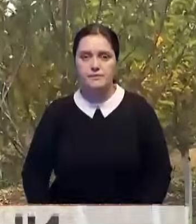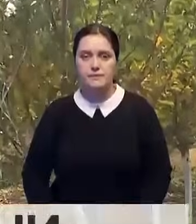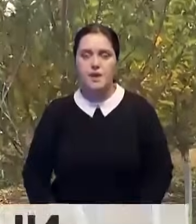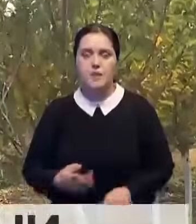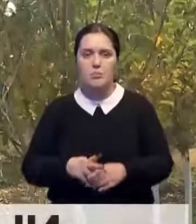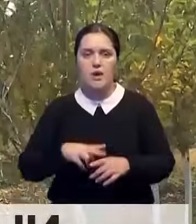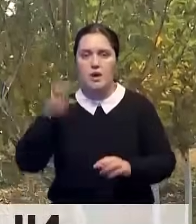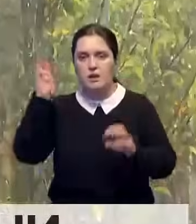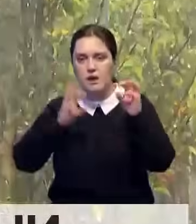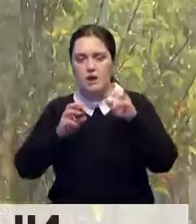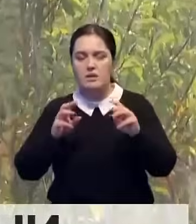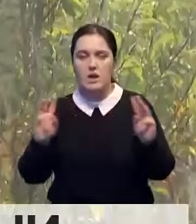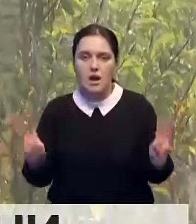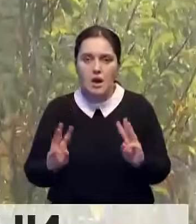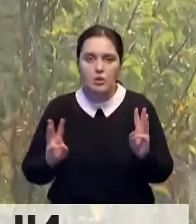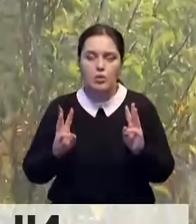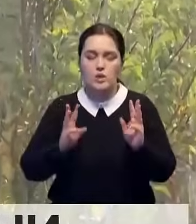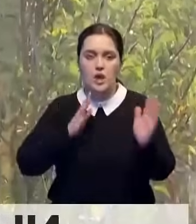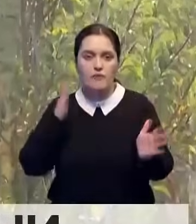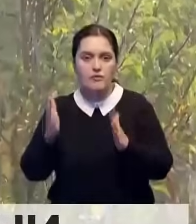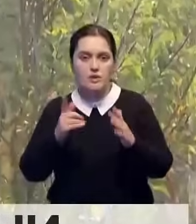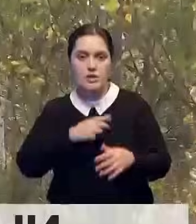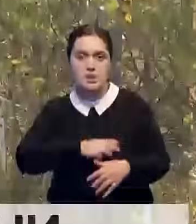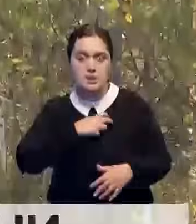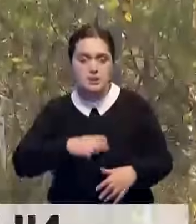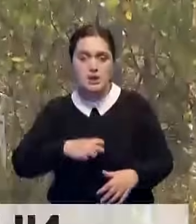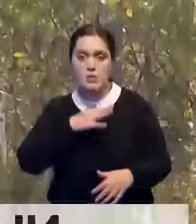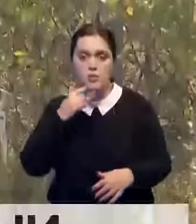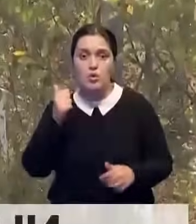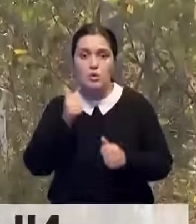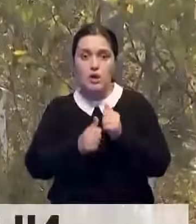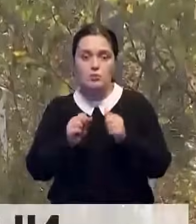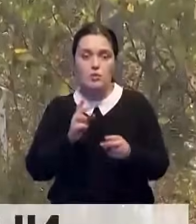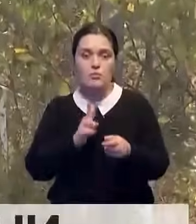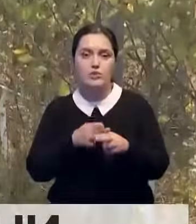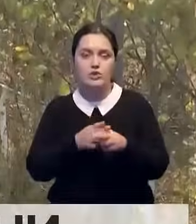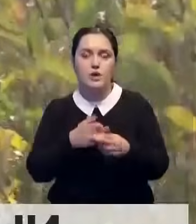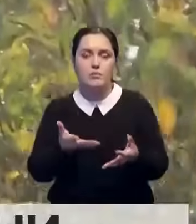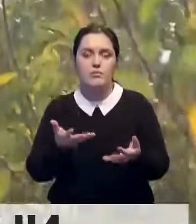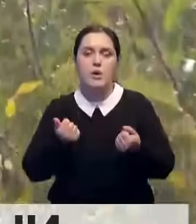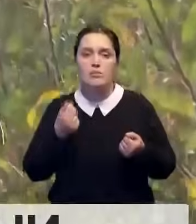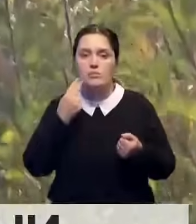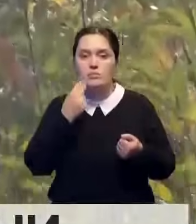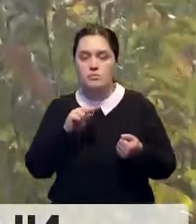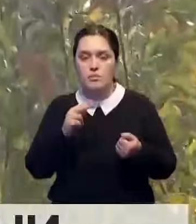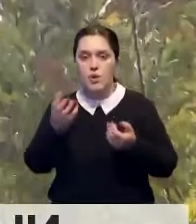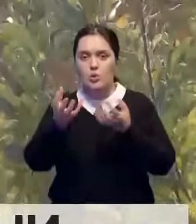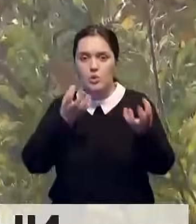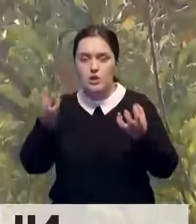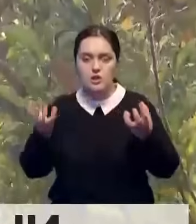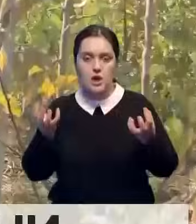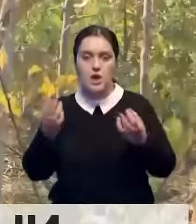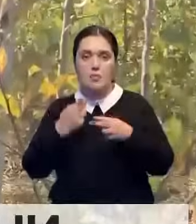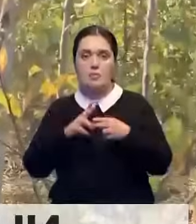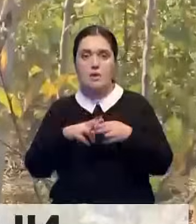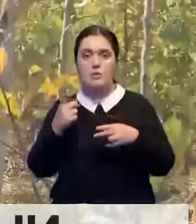сильный ветер, заморозки или вредители. Факторов риска у садоводов страны немало, и каждый из них может помешать получить долгожданный урожай. У компании Applebee в Алматинской области